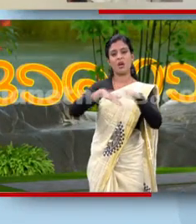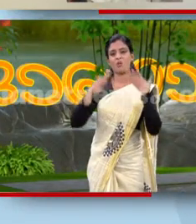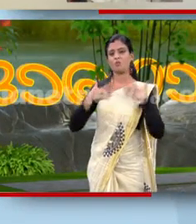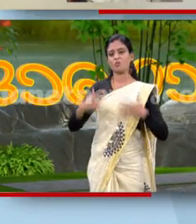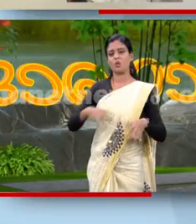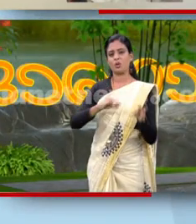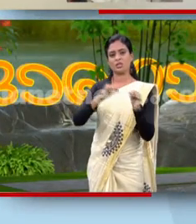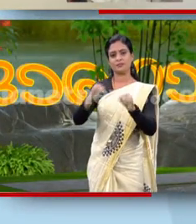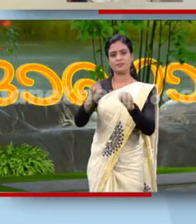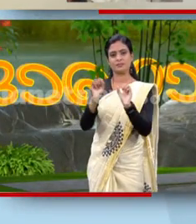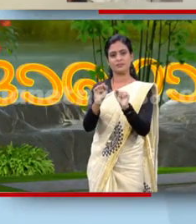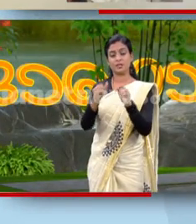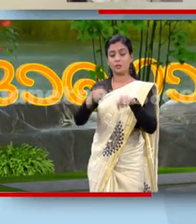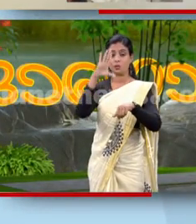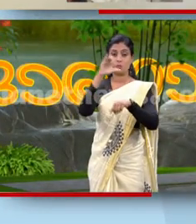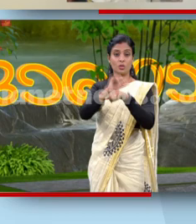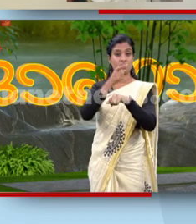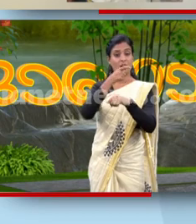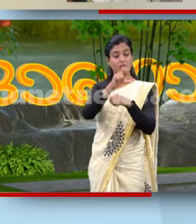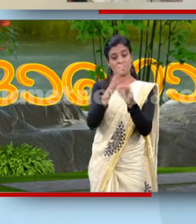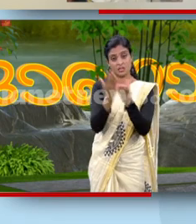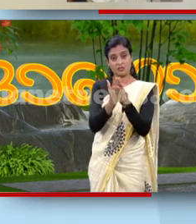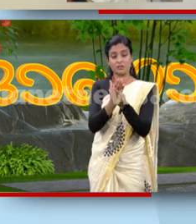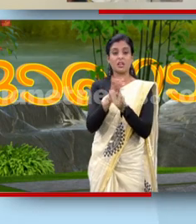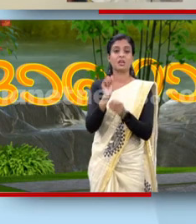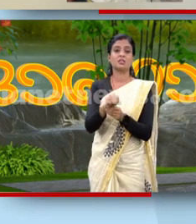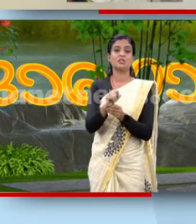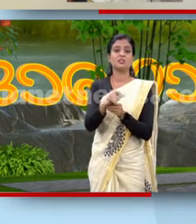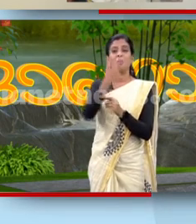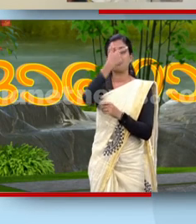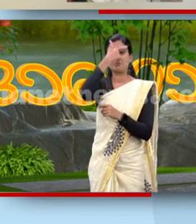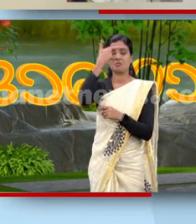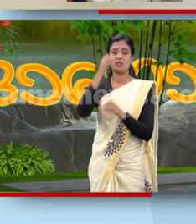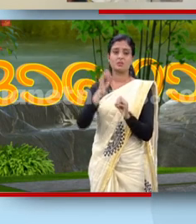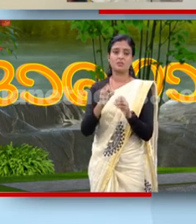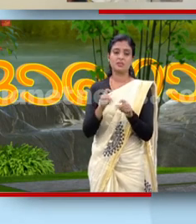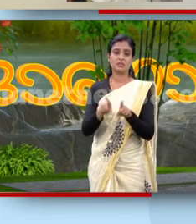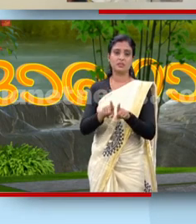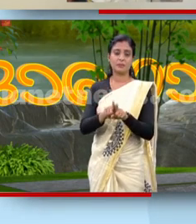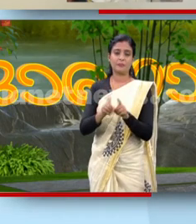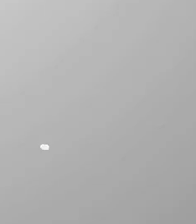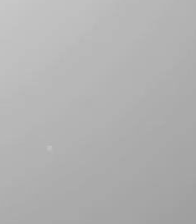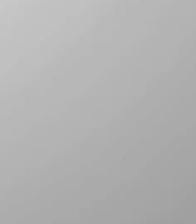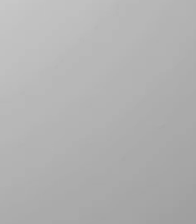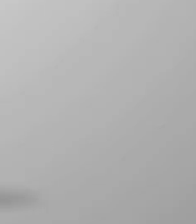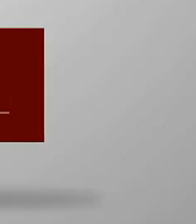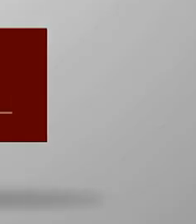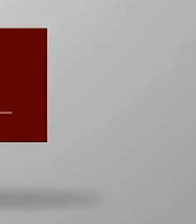പോലീസ് കേസെടുത്തിട്ടുണ്ട്. വളരെ നിർഭാഗ്യകരമായ സംഭവമാണ്. ശരി ജോബേ.